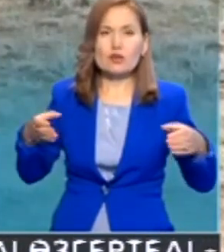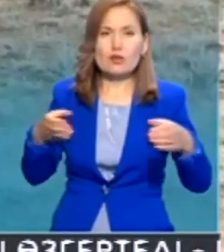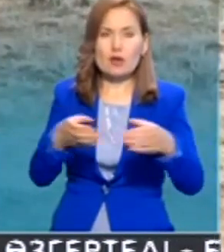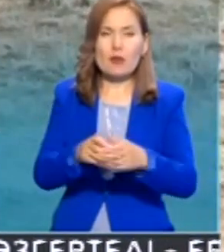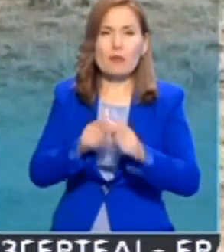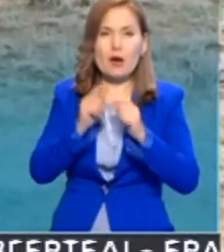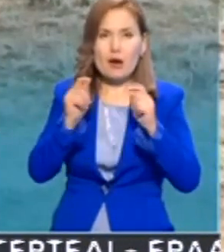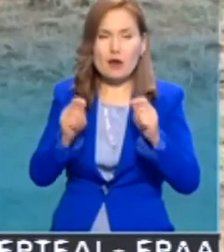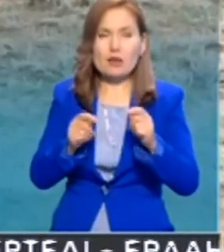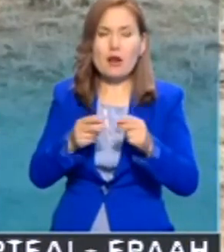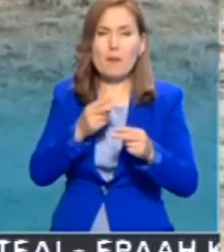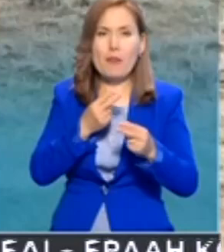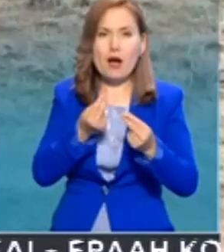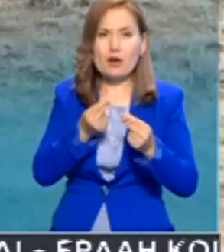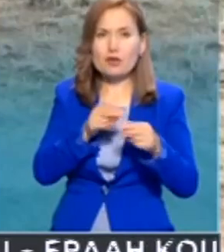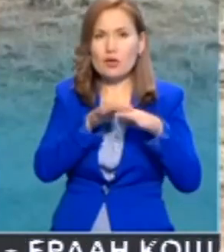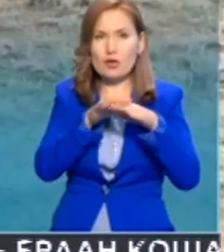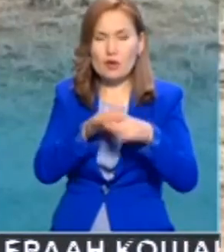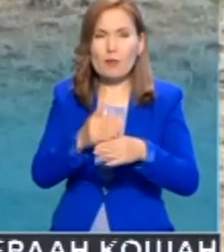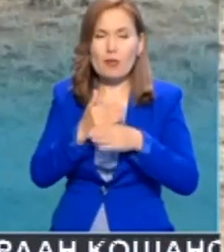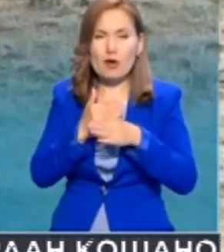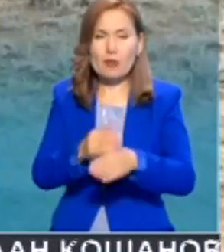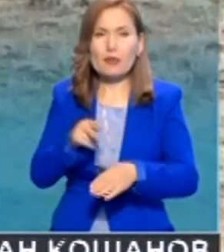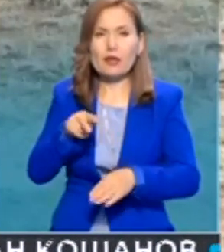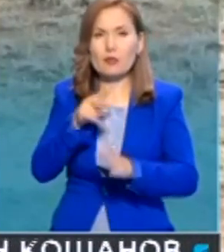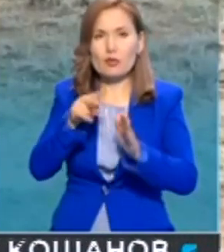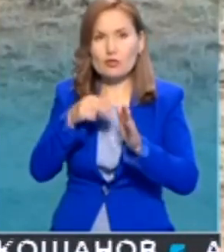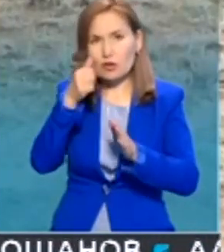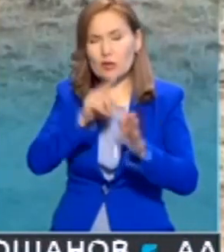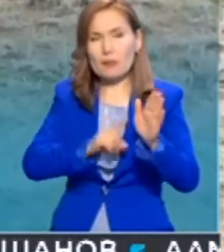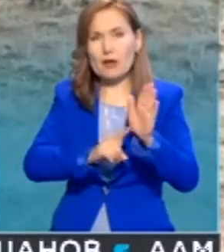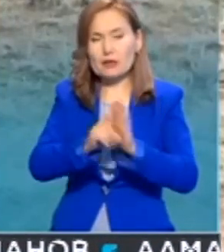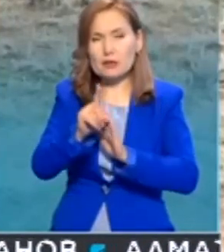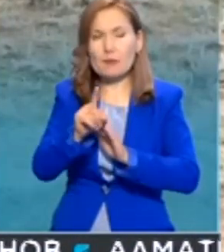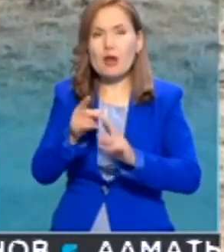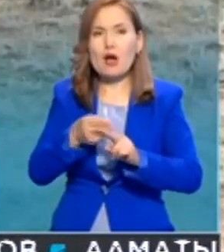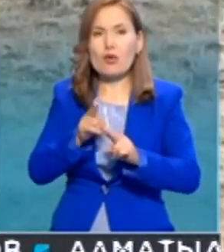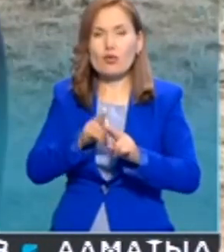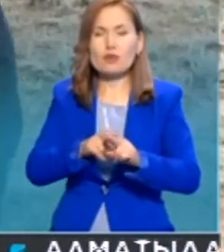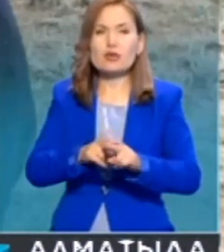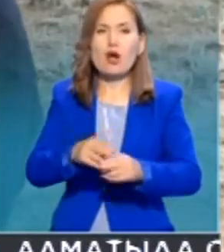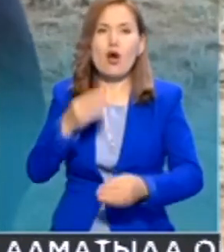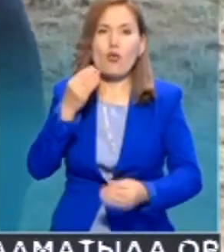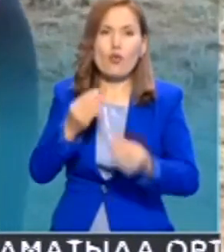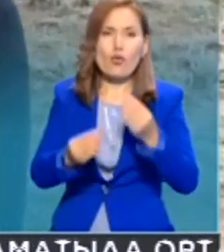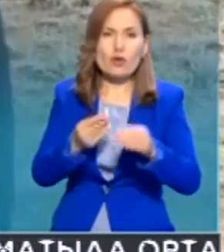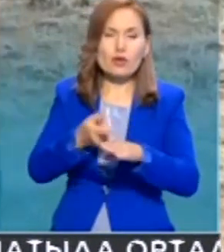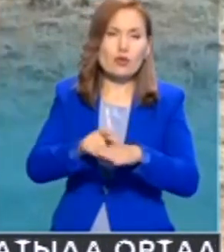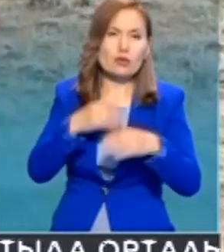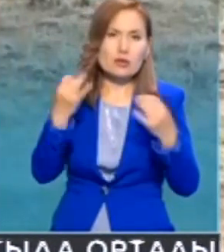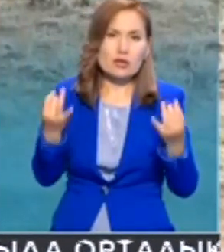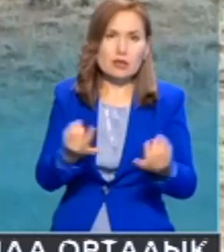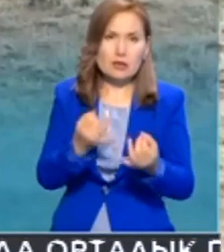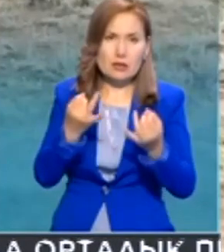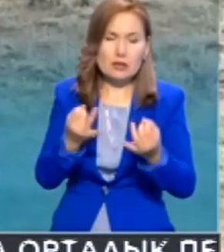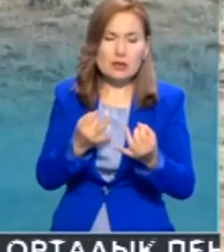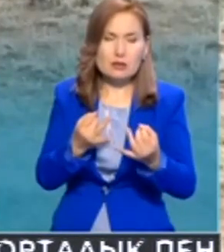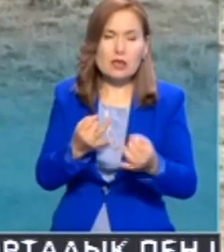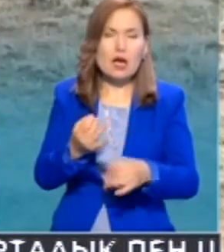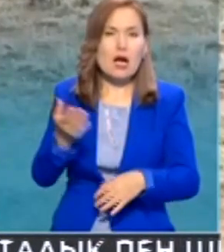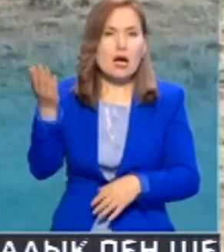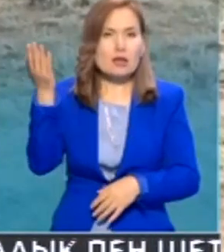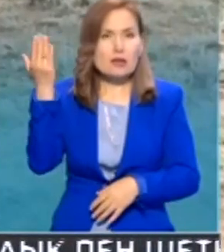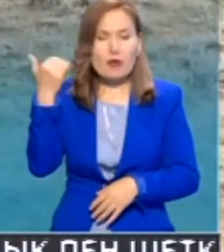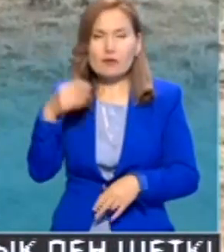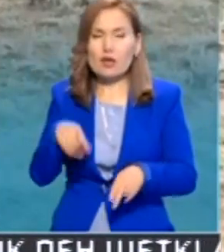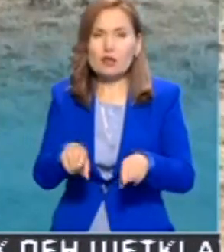жаңағы демеушілікпен осы аудан чемпионатын өткізіп бастадық 2017-ден бастап. Бұл кезде ойындар енді мына қазіргі көріп тұрғандарыңыздай мынандай